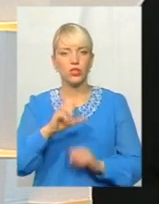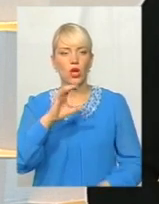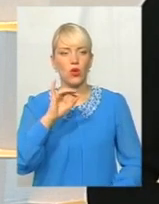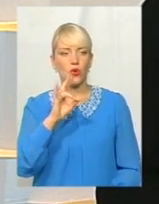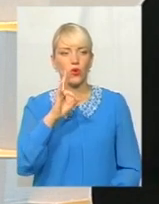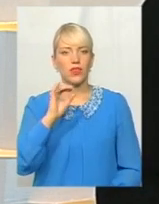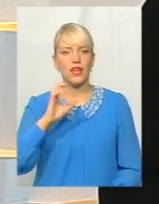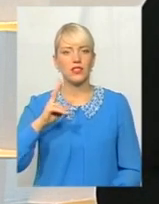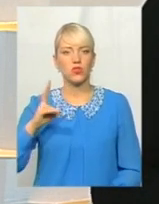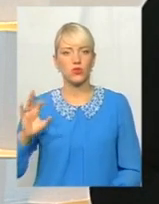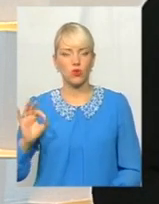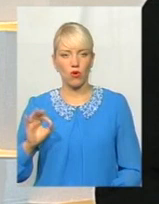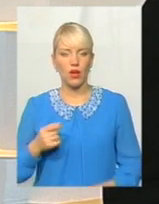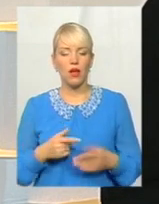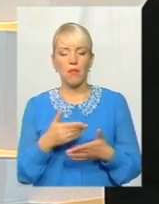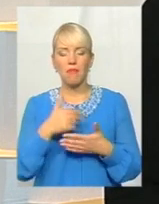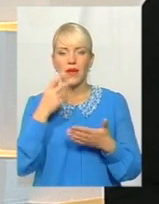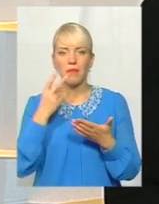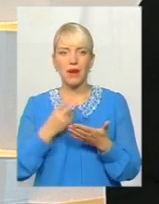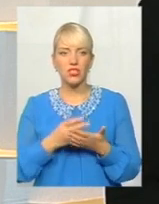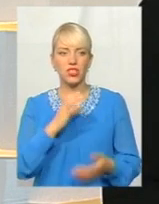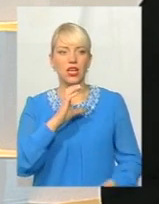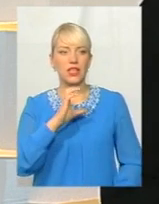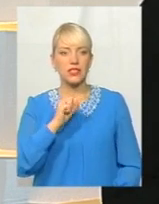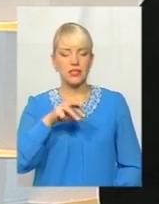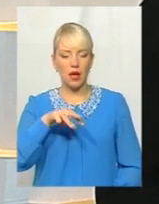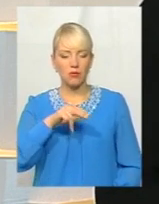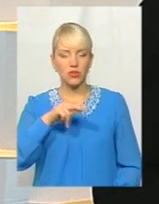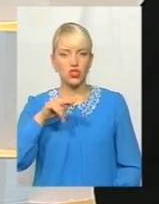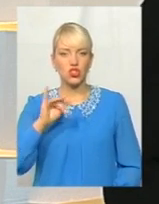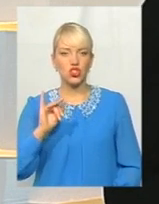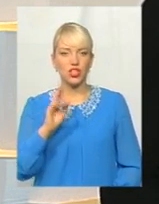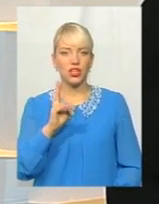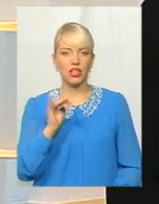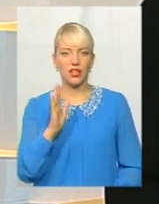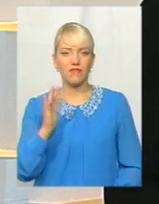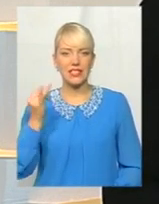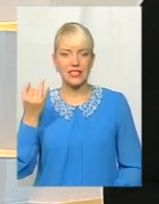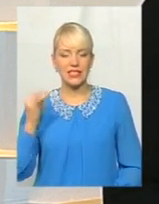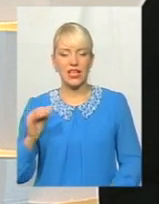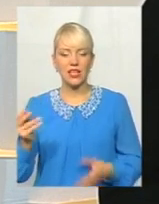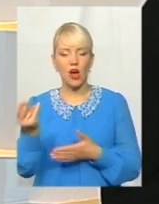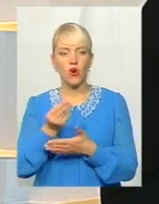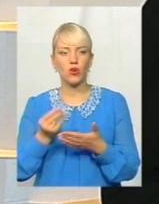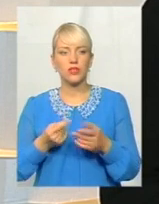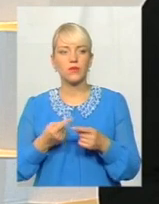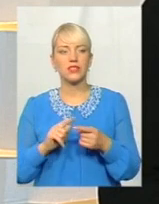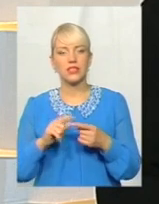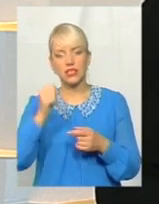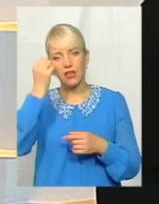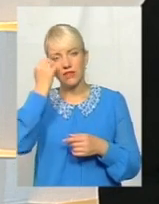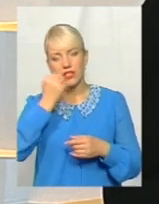бачимо, зараз розвивається той же Санчаківський розпис, який розвивається якраз завдяки